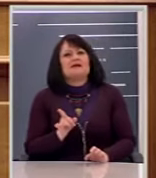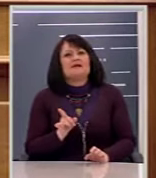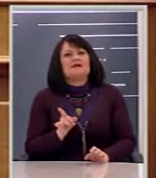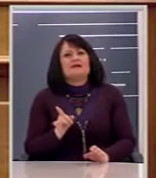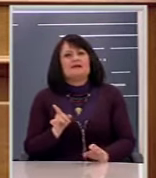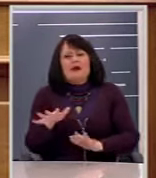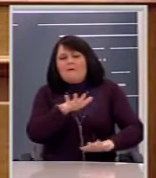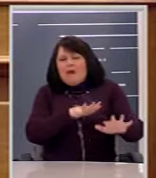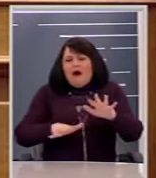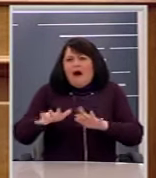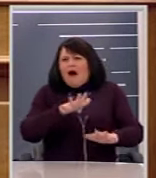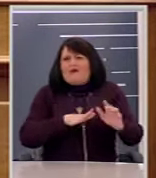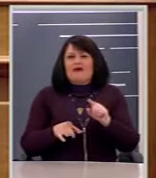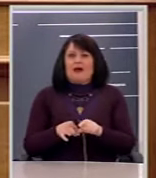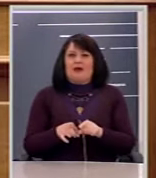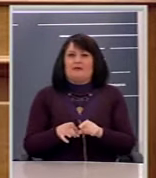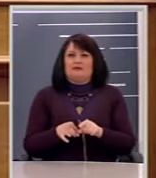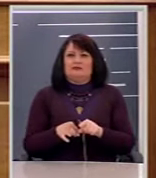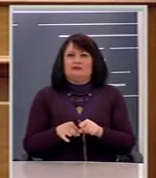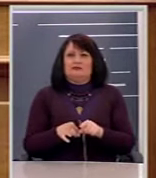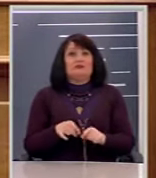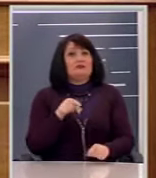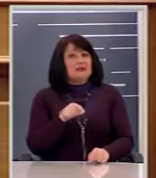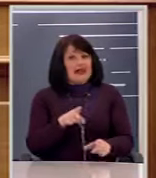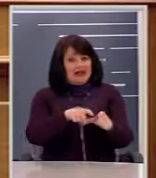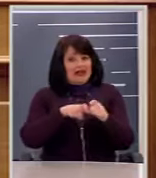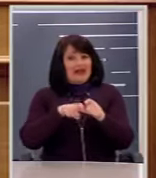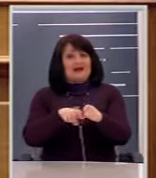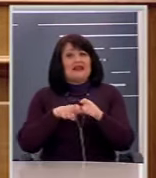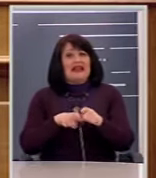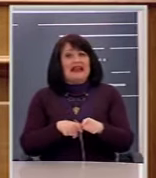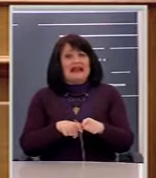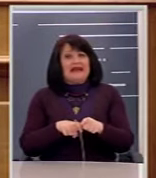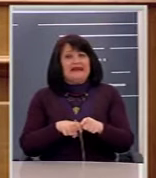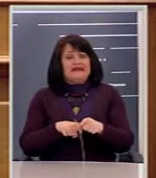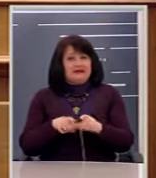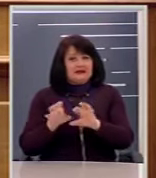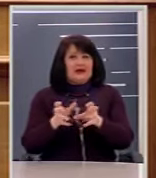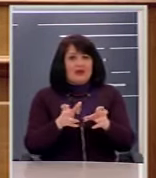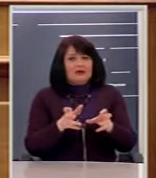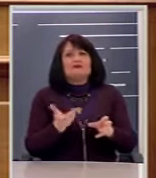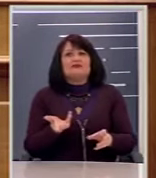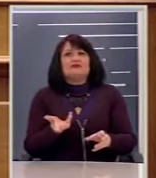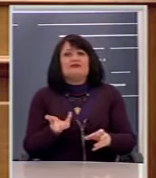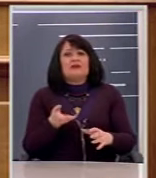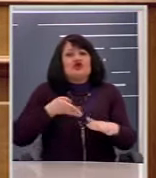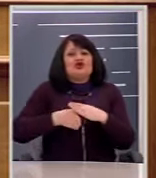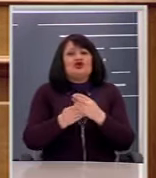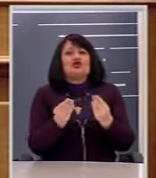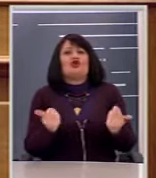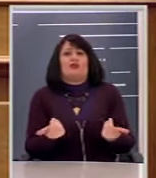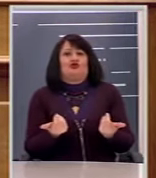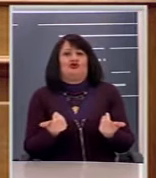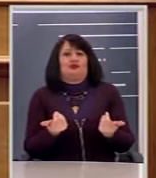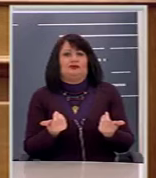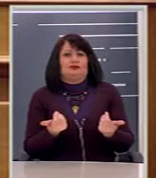της αντιπολιτεύσεως, αλλά και εκείνων των εταιριών, των Media Shop, που υπήρξαν διαμεσολαβητές και οι